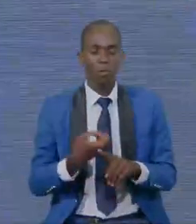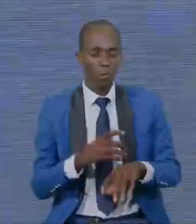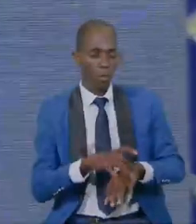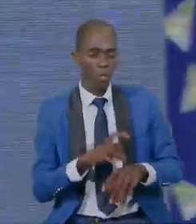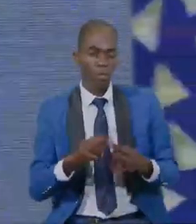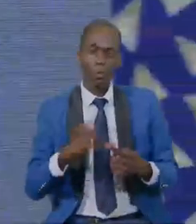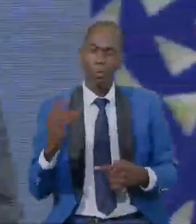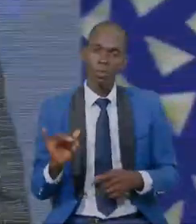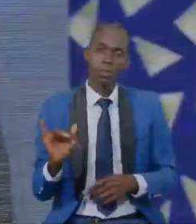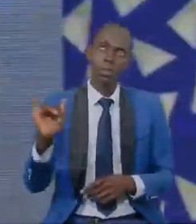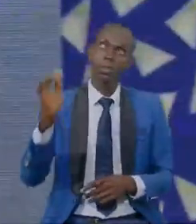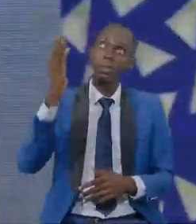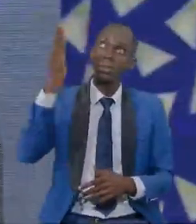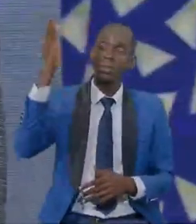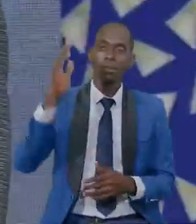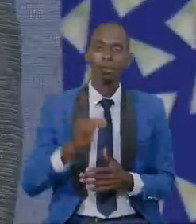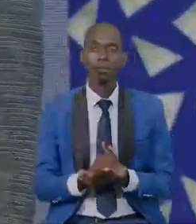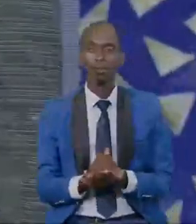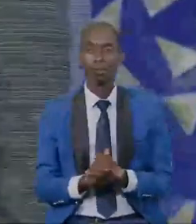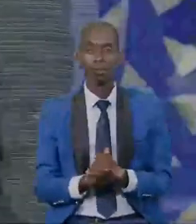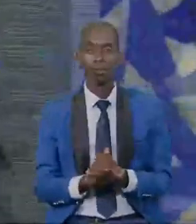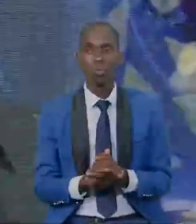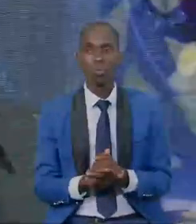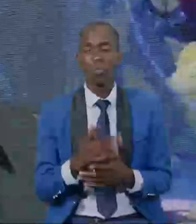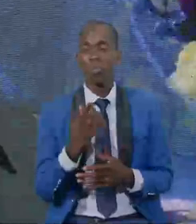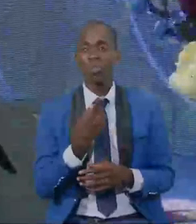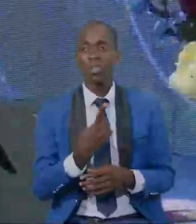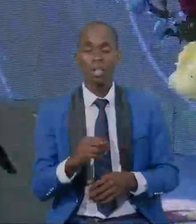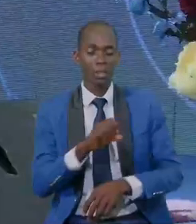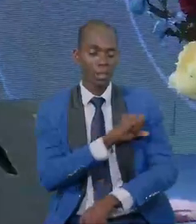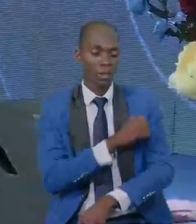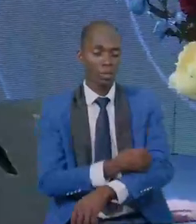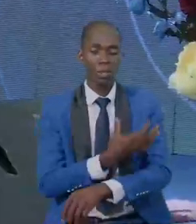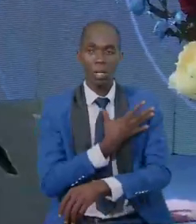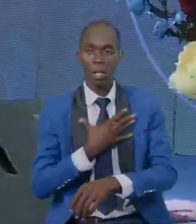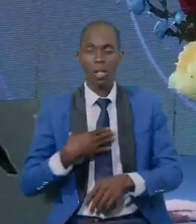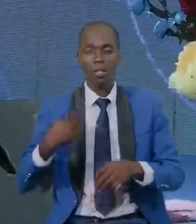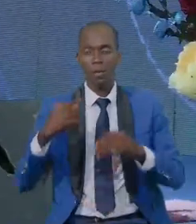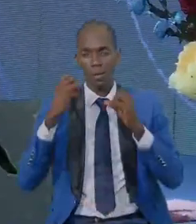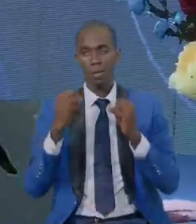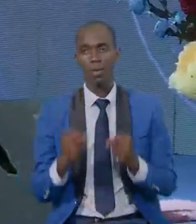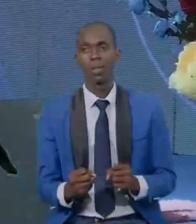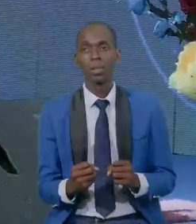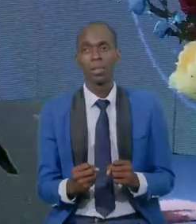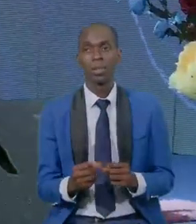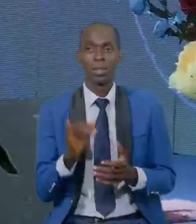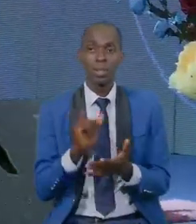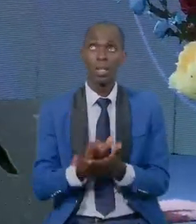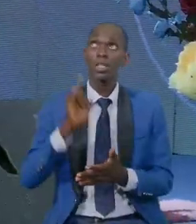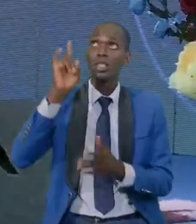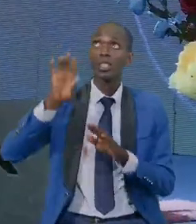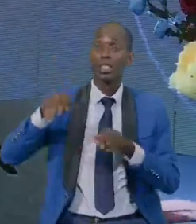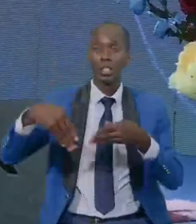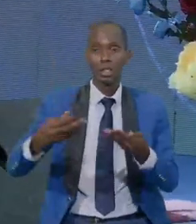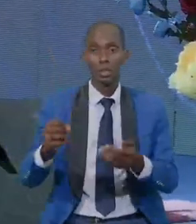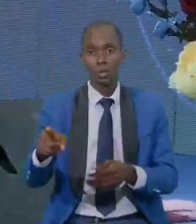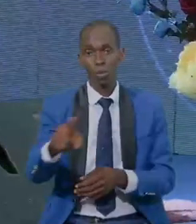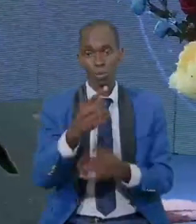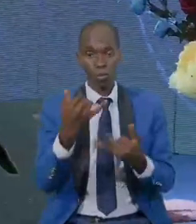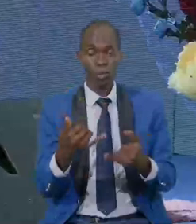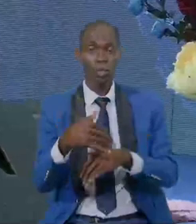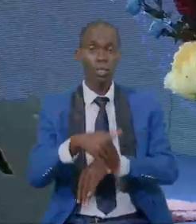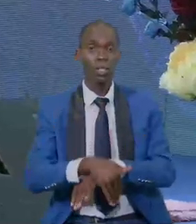La pureté de vie qu'il vous offre, c'est de la terre à l'éternité. La force et la puissance qu'il vous offre ce